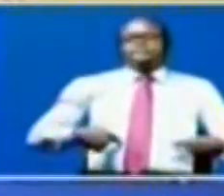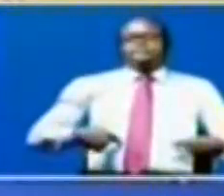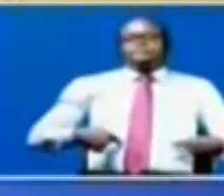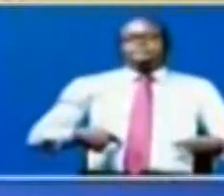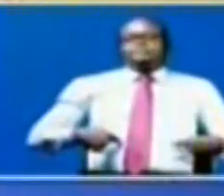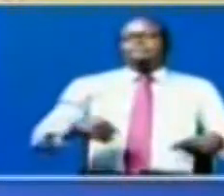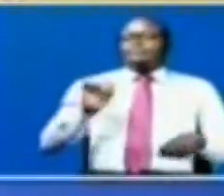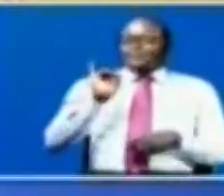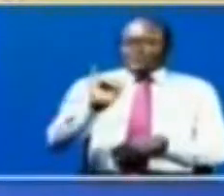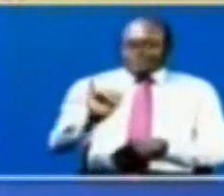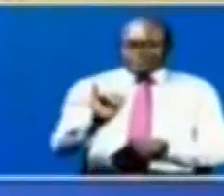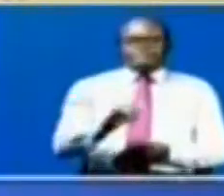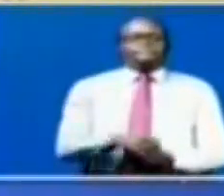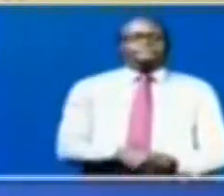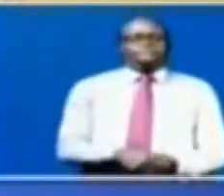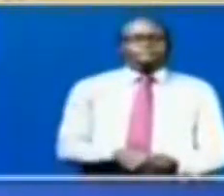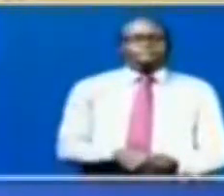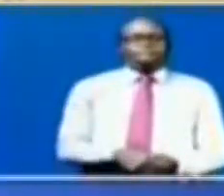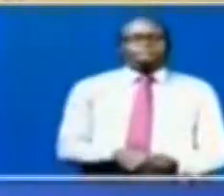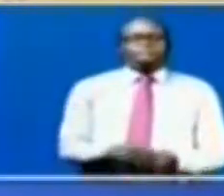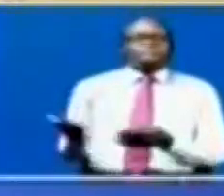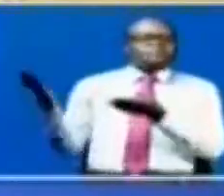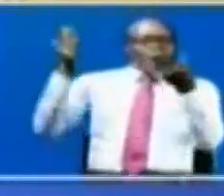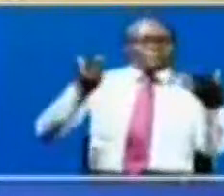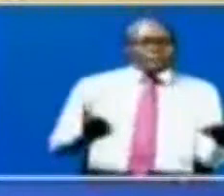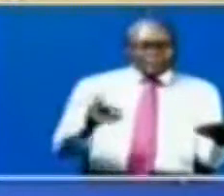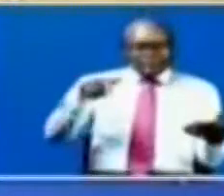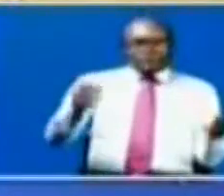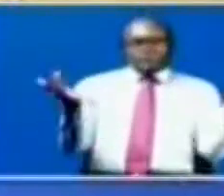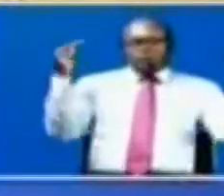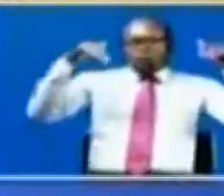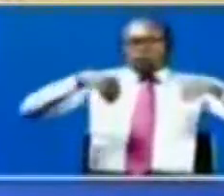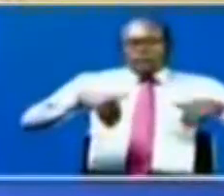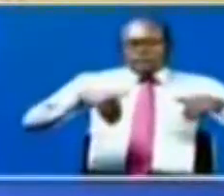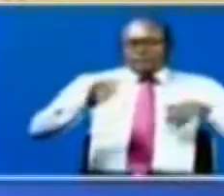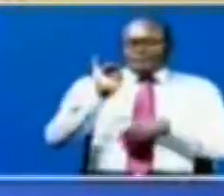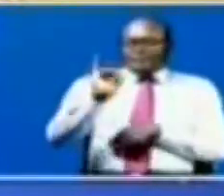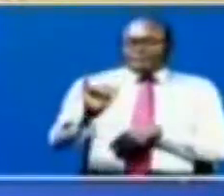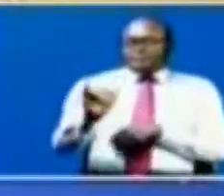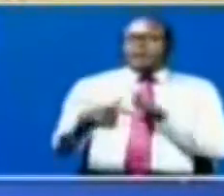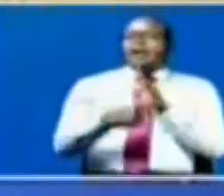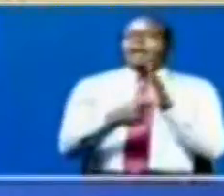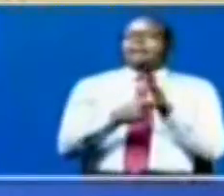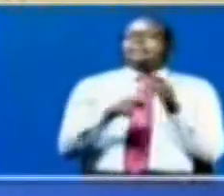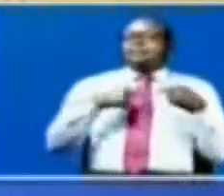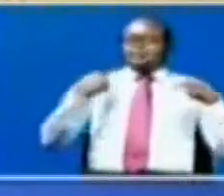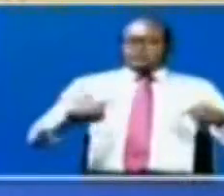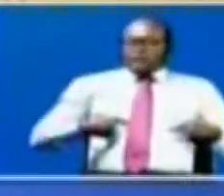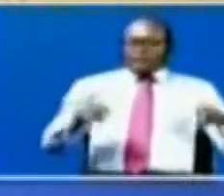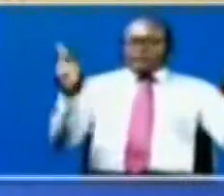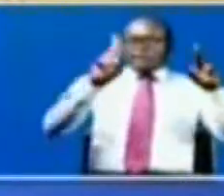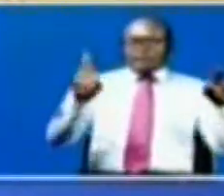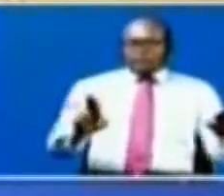hiyo wameweza kuleta hili kongamano ambalo linaitwa kwa Kiingereza China International Import